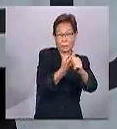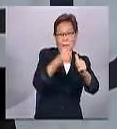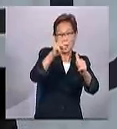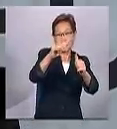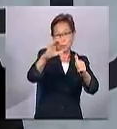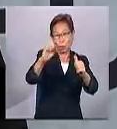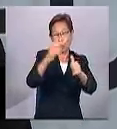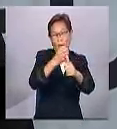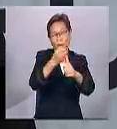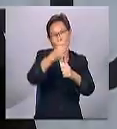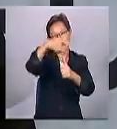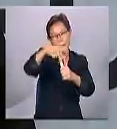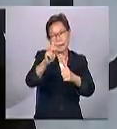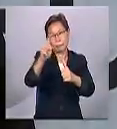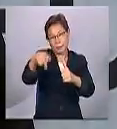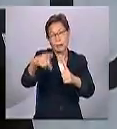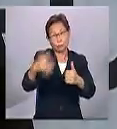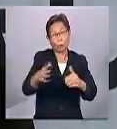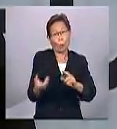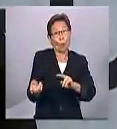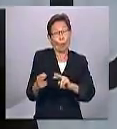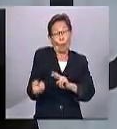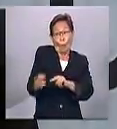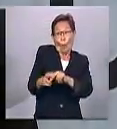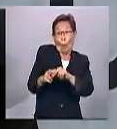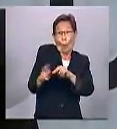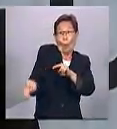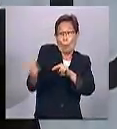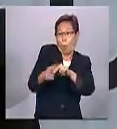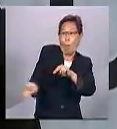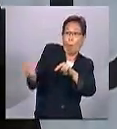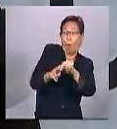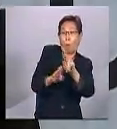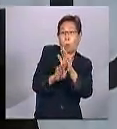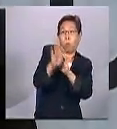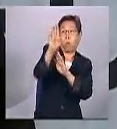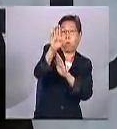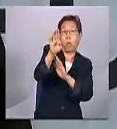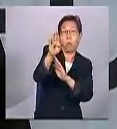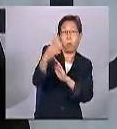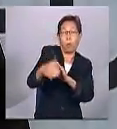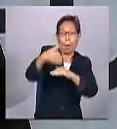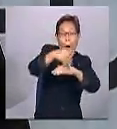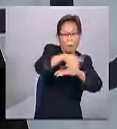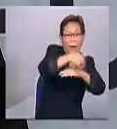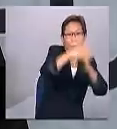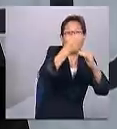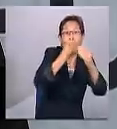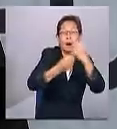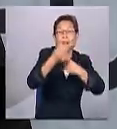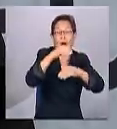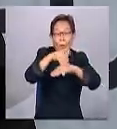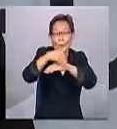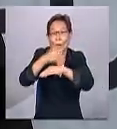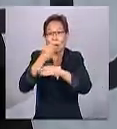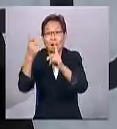PKP, kita telah lihat peningkatan 70% penghantaran makanan ke rumah, iaitu GrabFood.